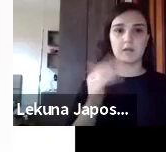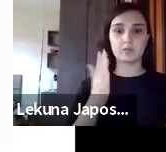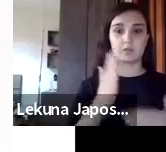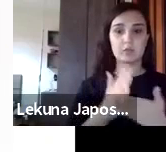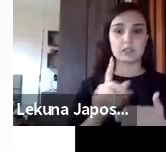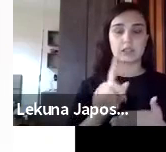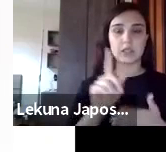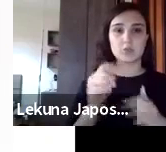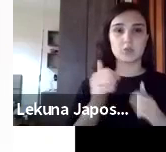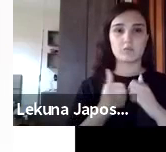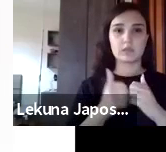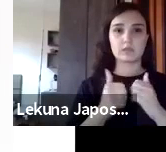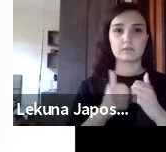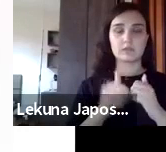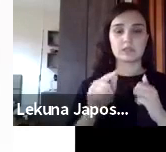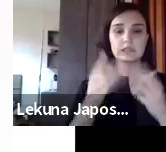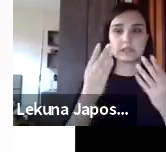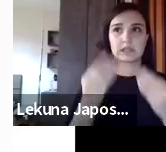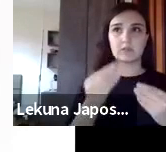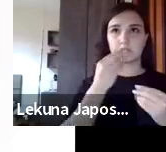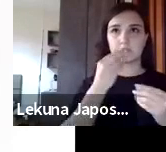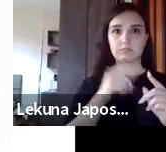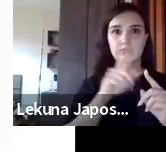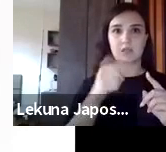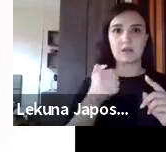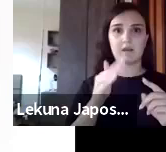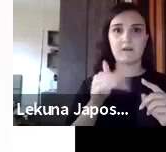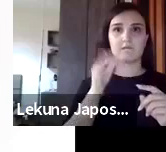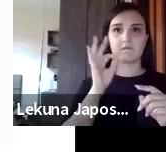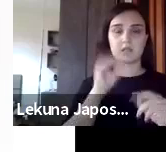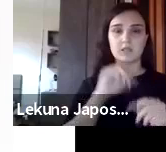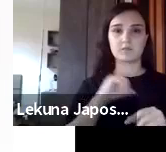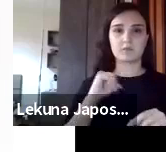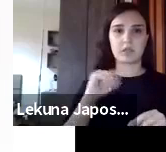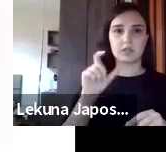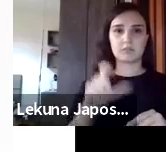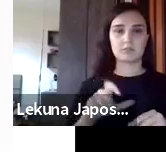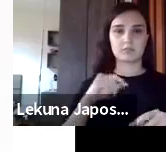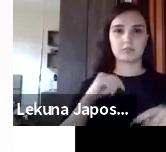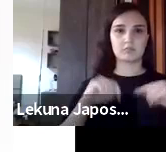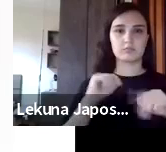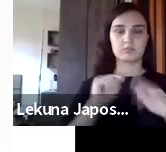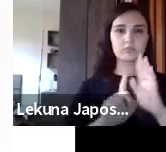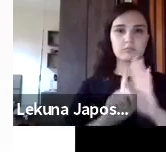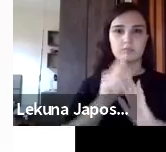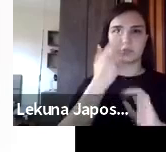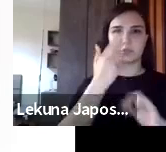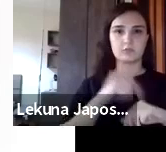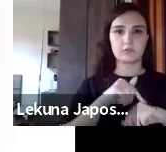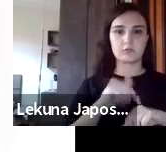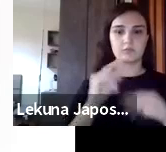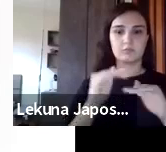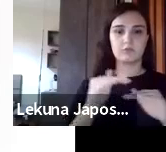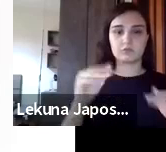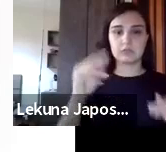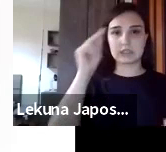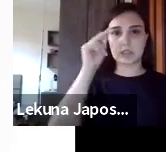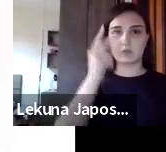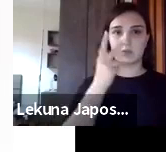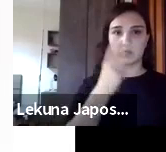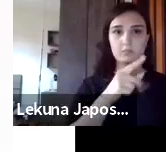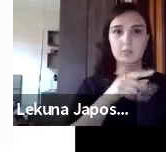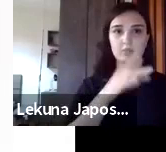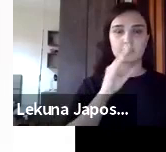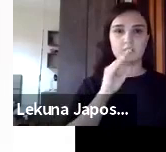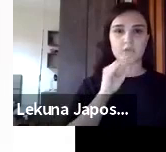რაღაც ყოველთვის დღის კონკრეტულ მონაკვეთში უკვე ადამიანიცაც უყალიბდება ეს რაღაცა ჩვევა, ბავშვიც სწავლობს შეიძლება, რომ ამ დროს დედა